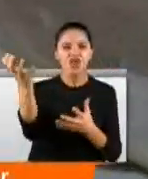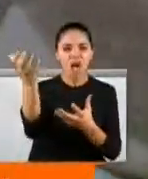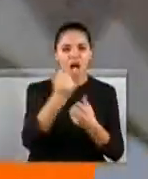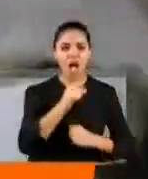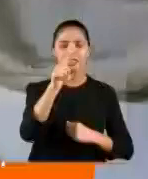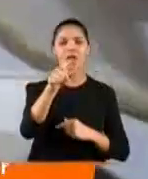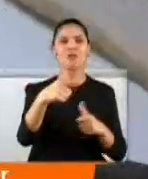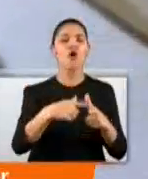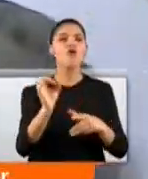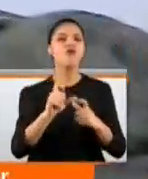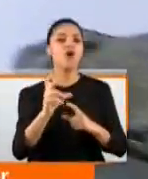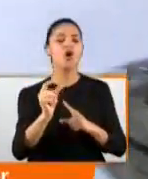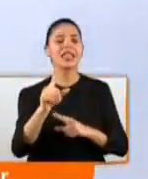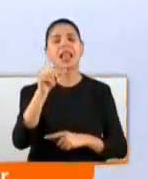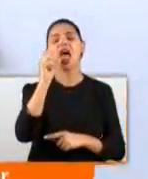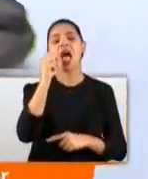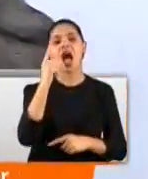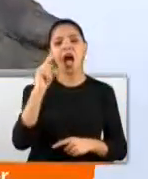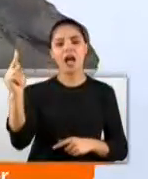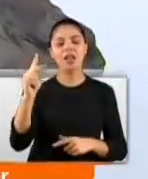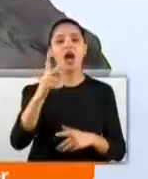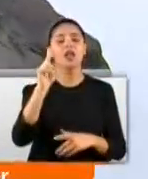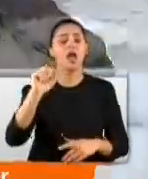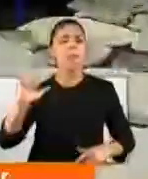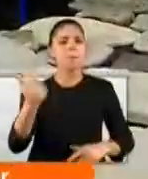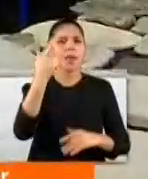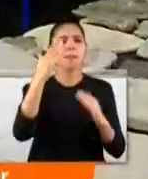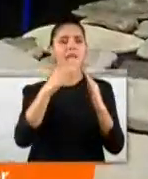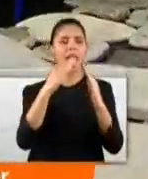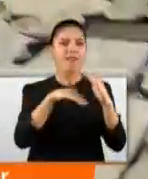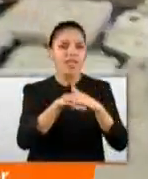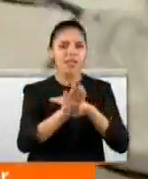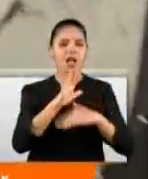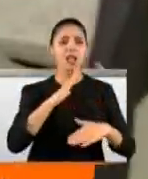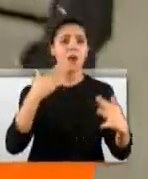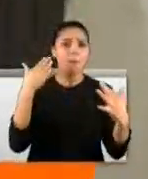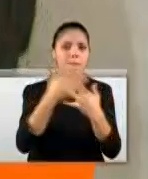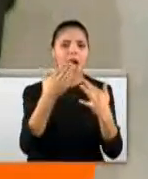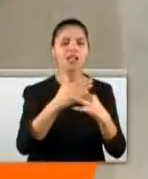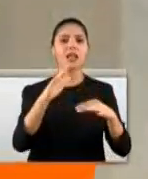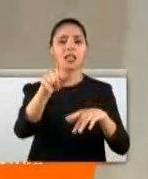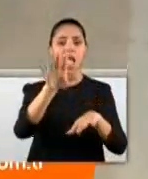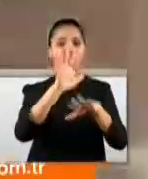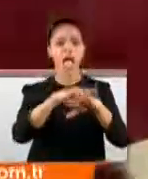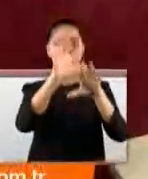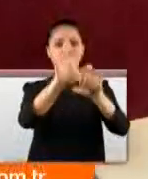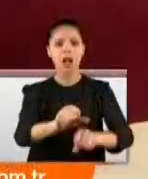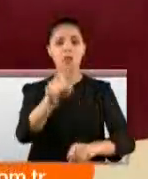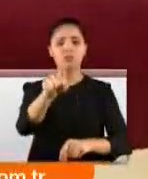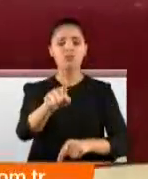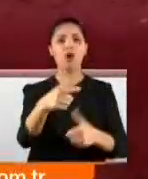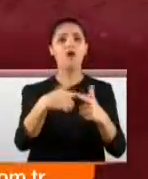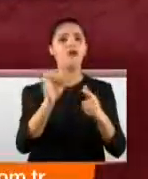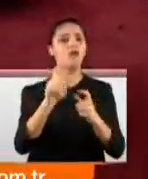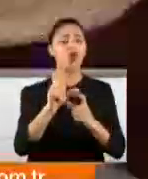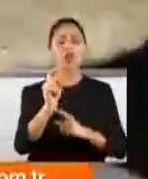fosilleri Ankara Pursaklar'da örgüte ait lüks bir evde saklanıyordu. Baskında ele geçirilen fosillerin piyasa değeri yaklaşık